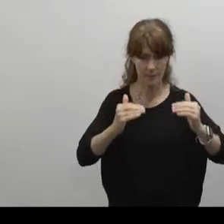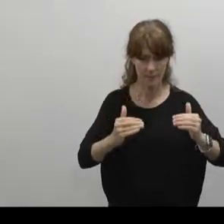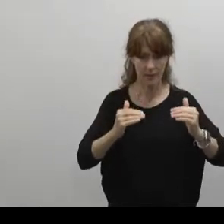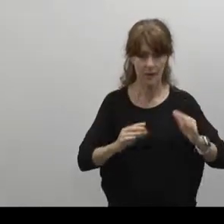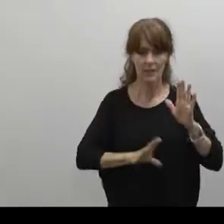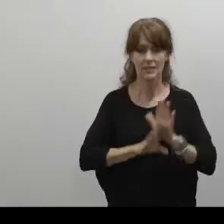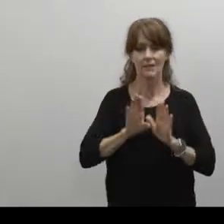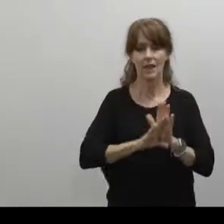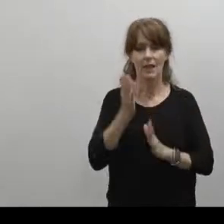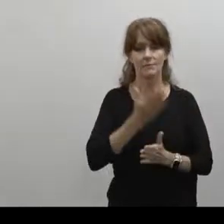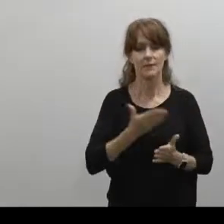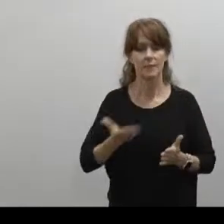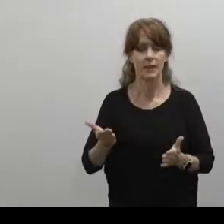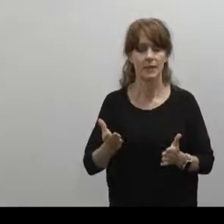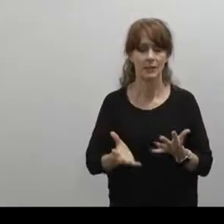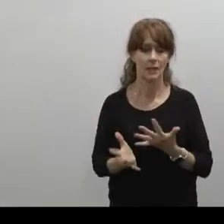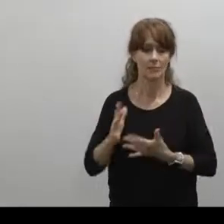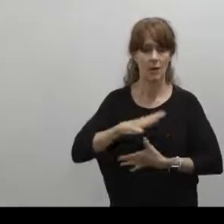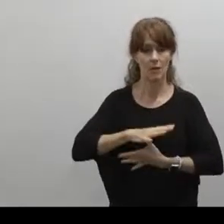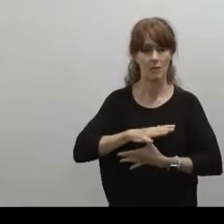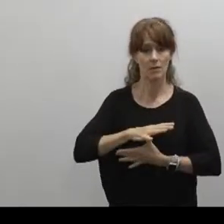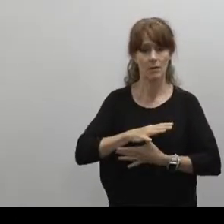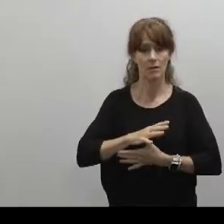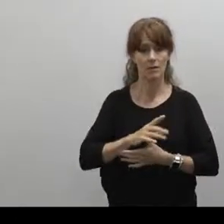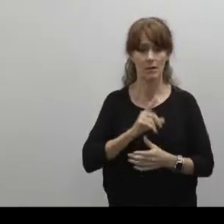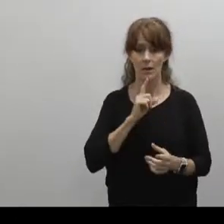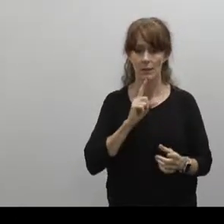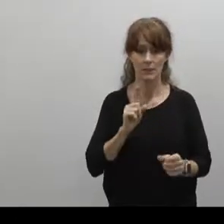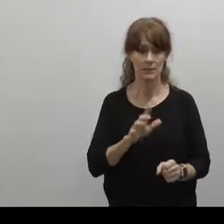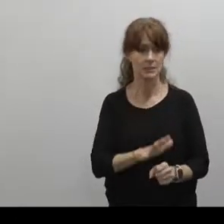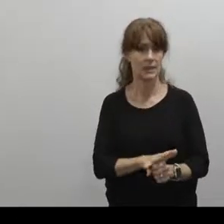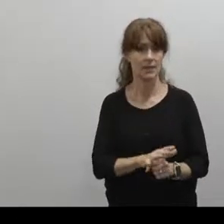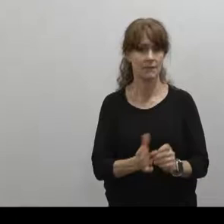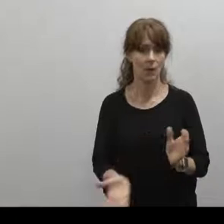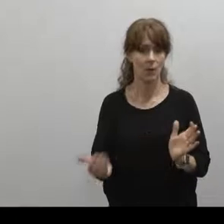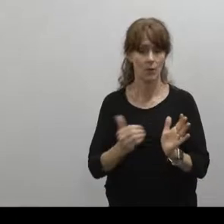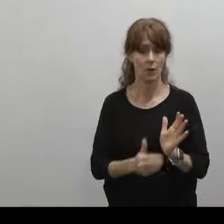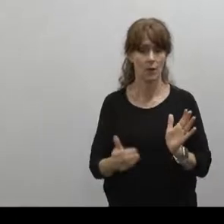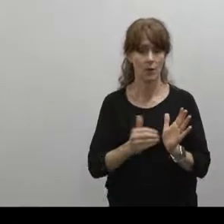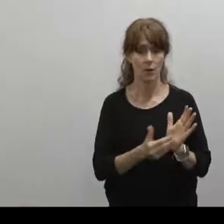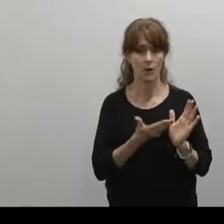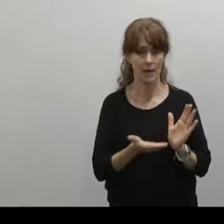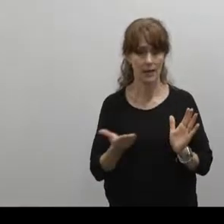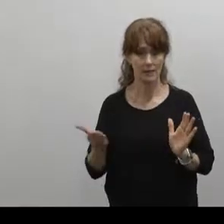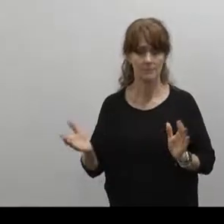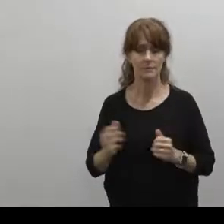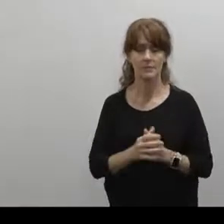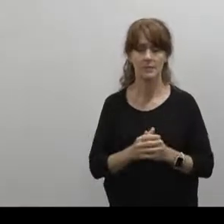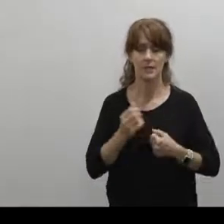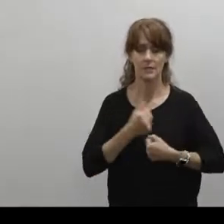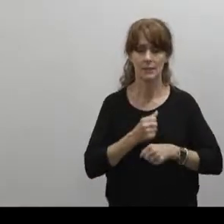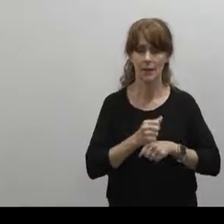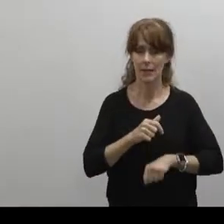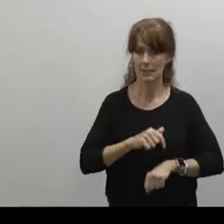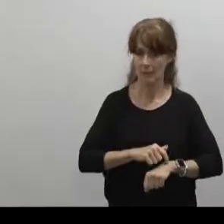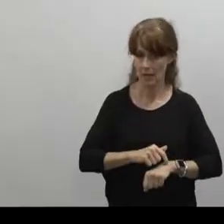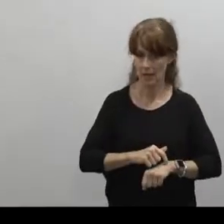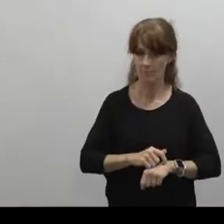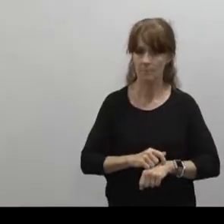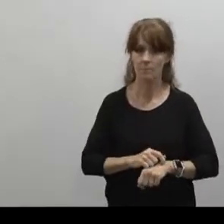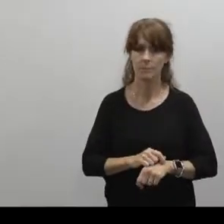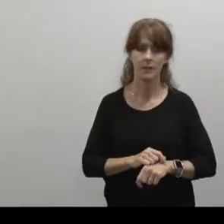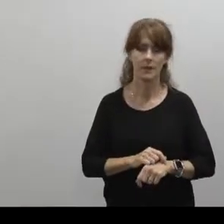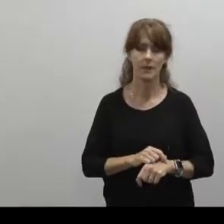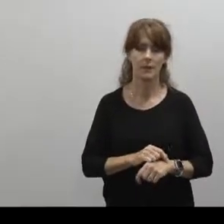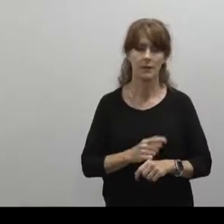lục north mr north thui cà chui này nòm dương âm pi thà thui giang mấy cái thà về xăm